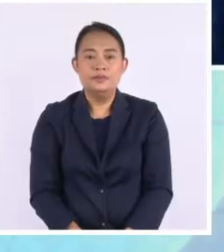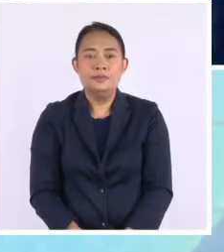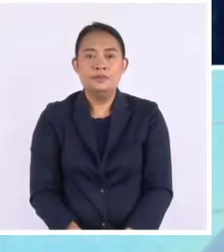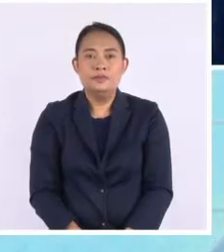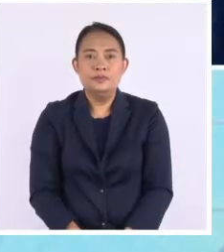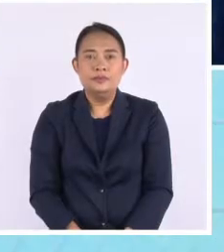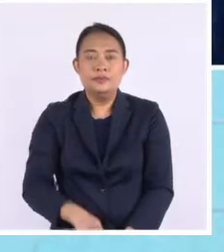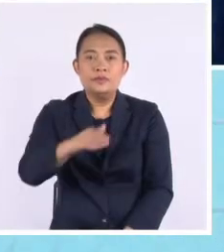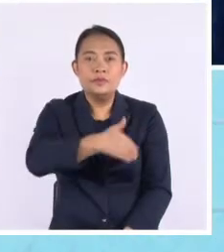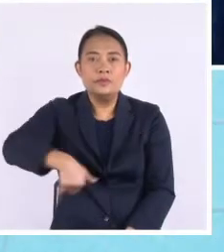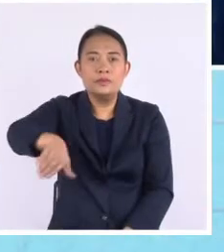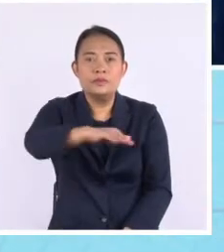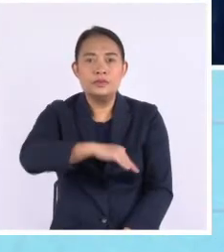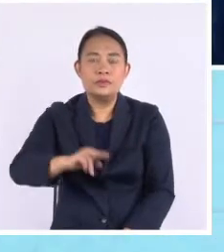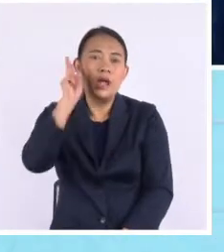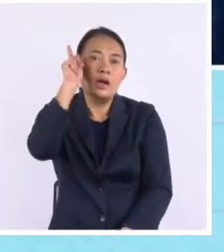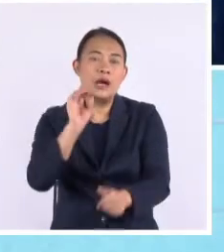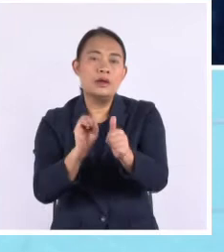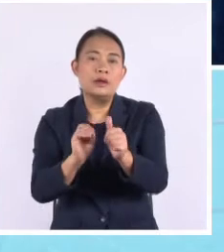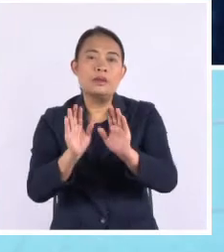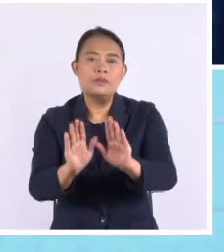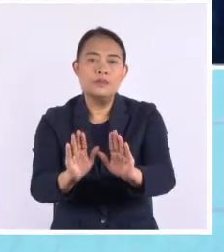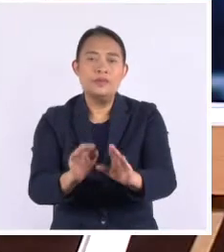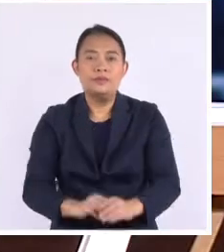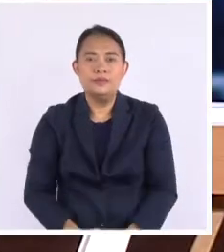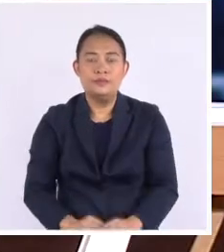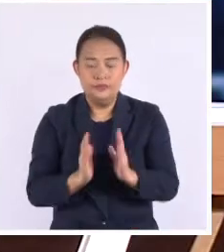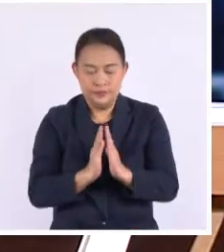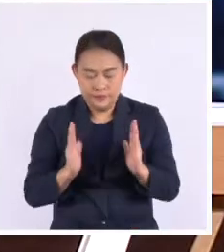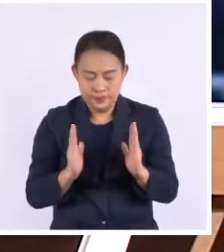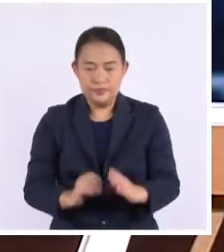ก็สวัสดีคือที่ฝากไว้ในช่วงเช้าวันนี้นะครับทั้งสามท่านครับขอบคุณค่าผู้ชมคะเพราะ